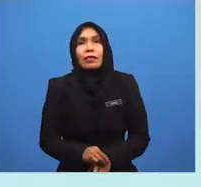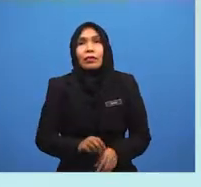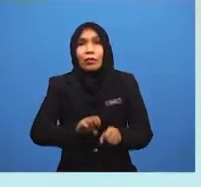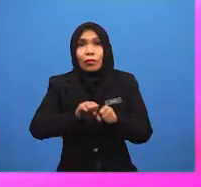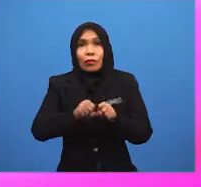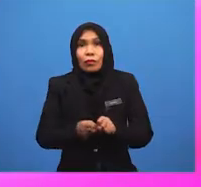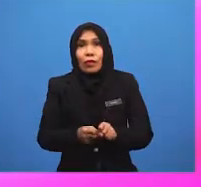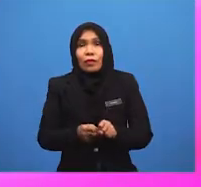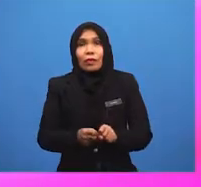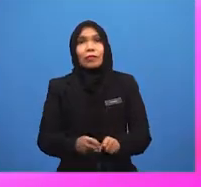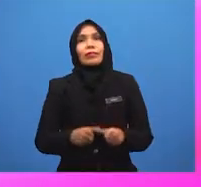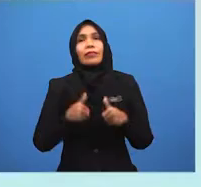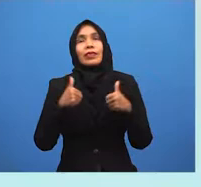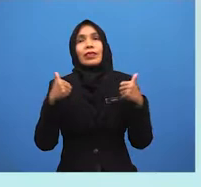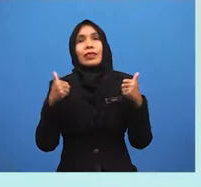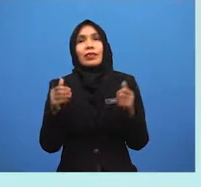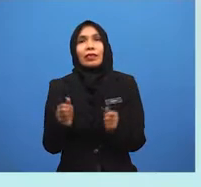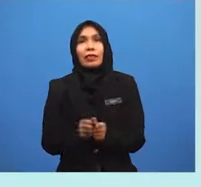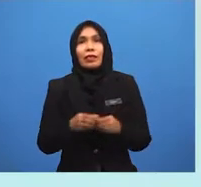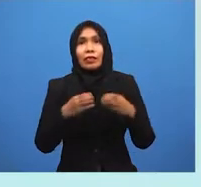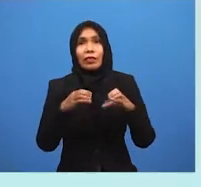cepat. Soalannya,